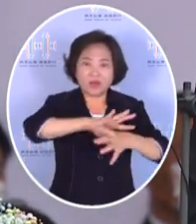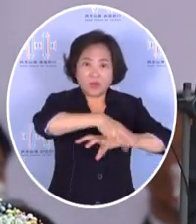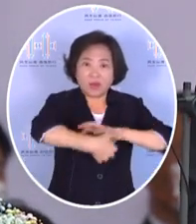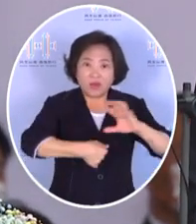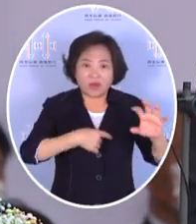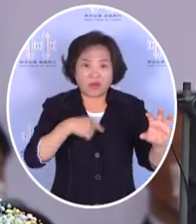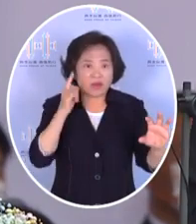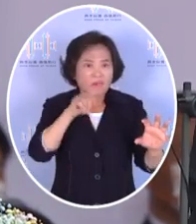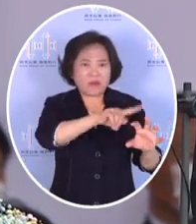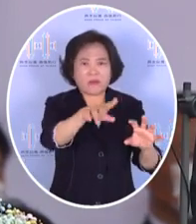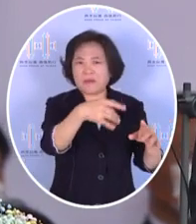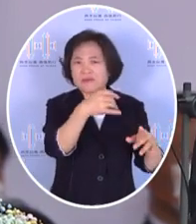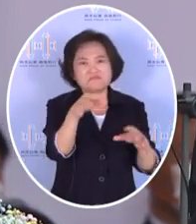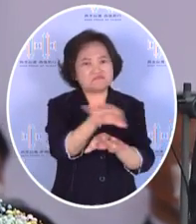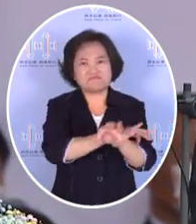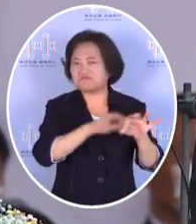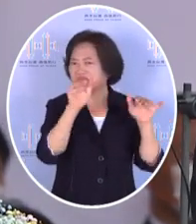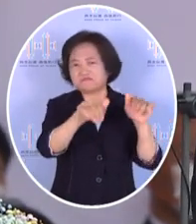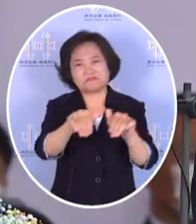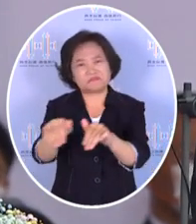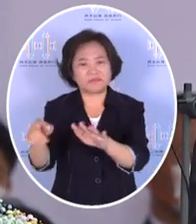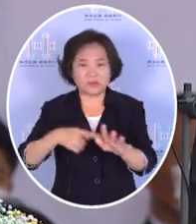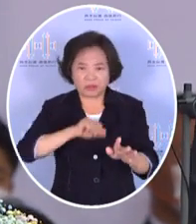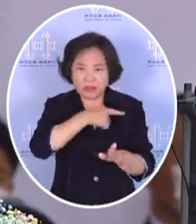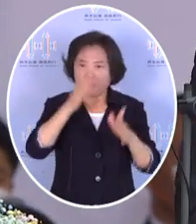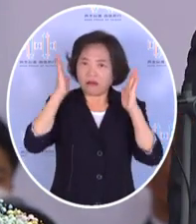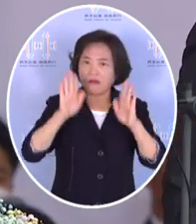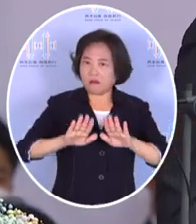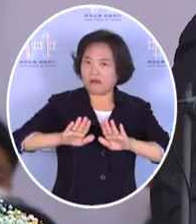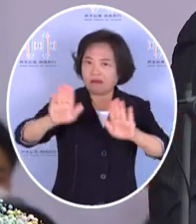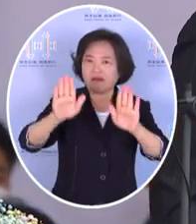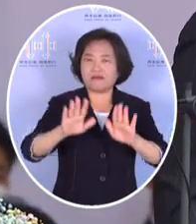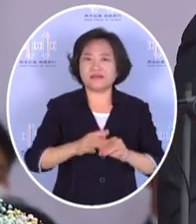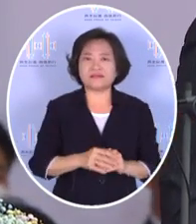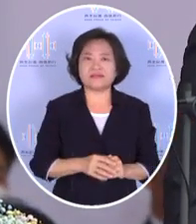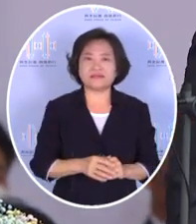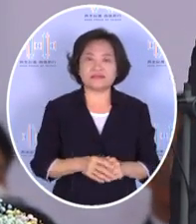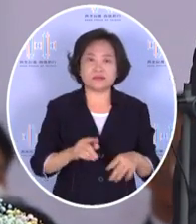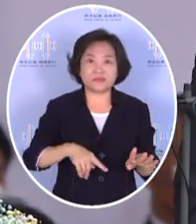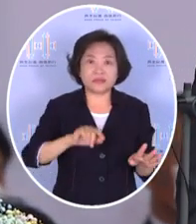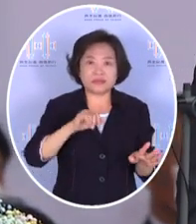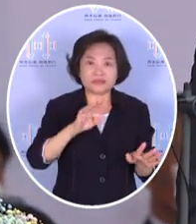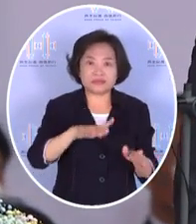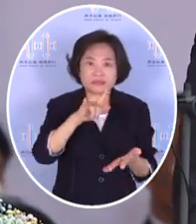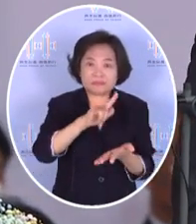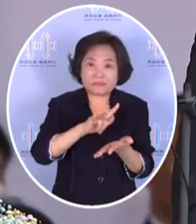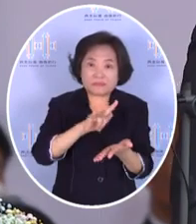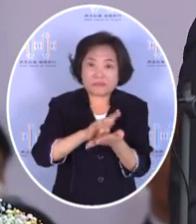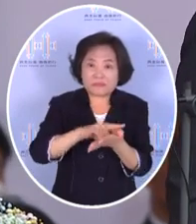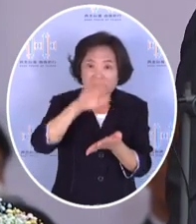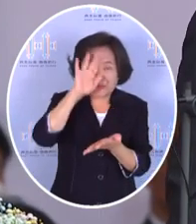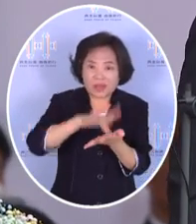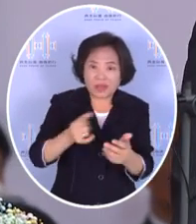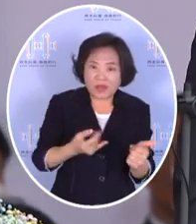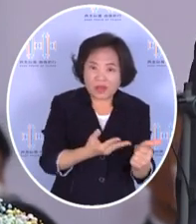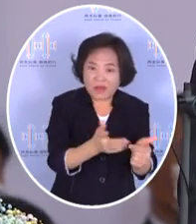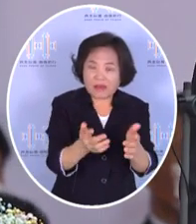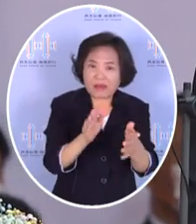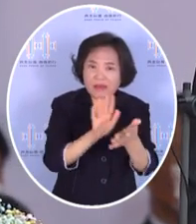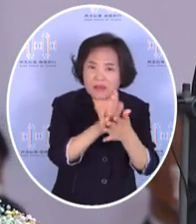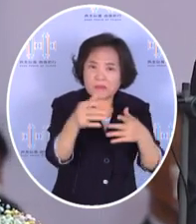经济正成长的国家。我们也为了疫情后的经济发展超前部